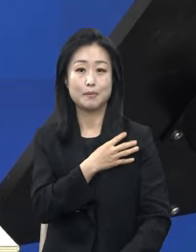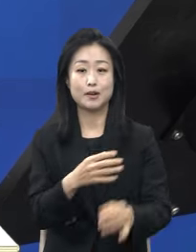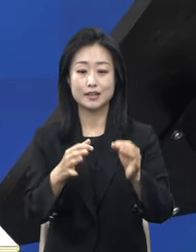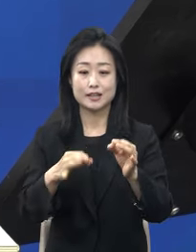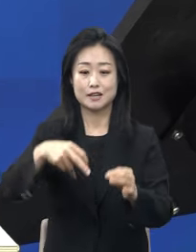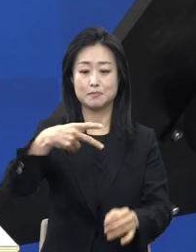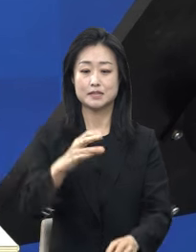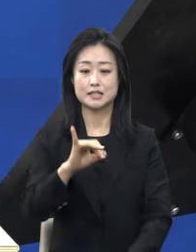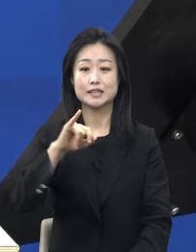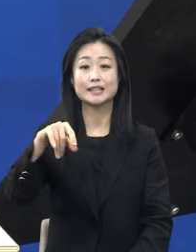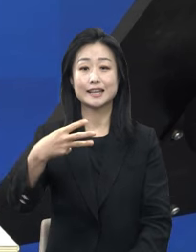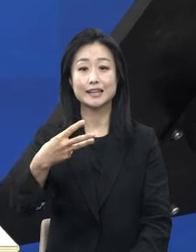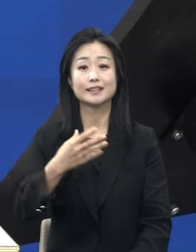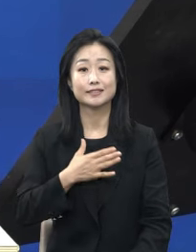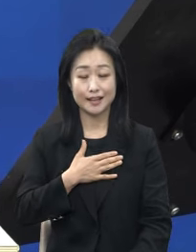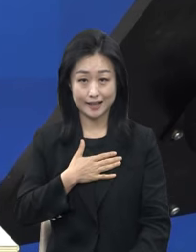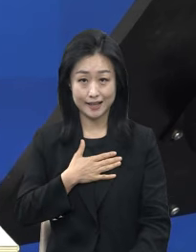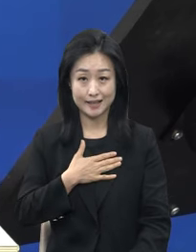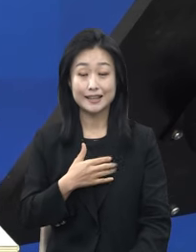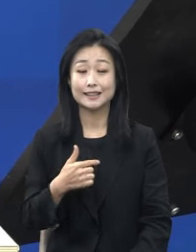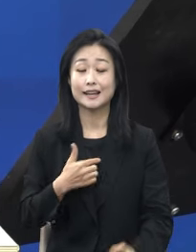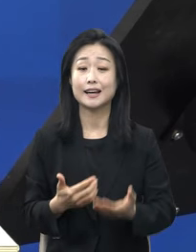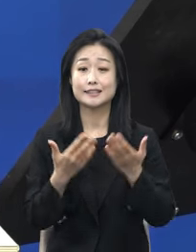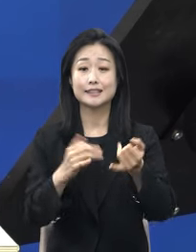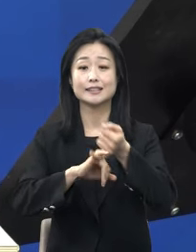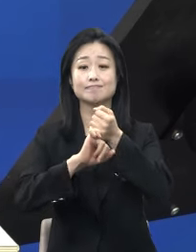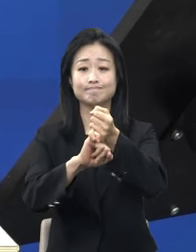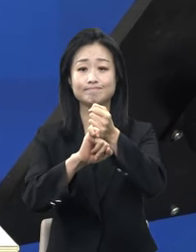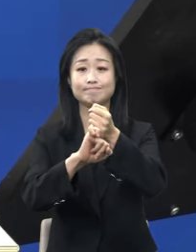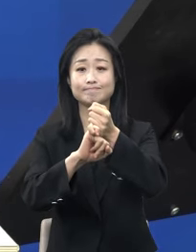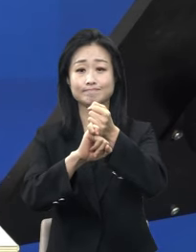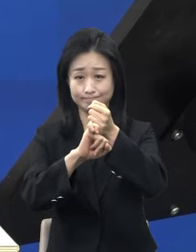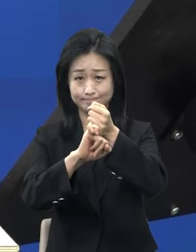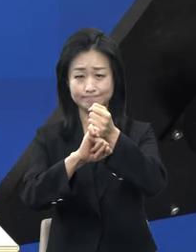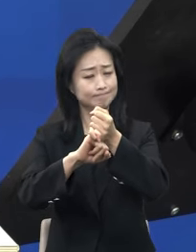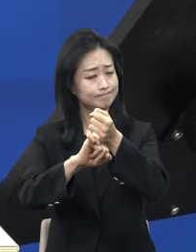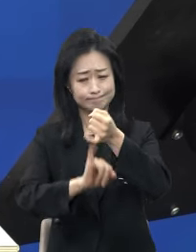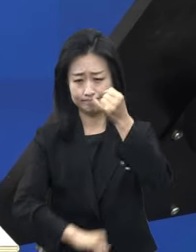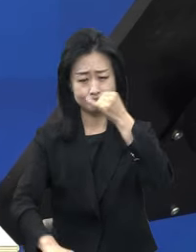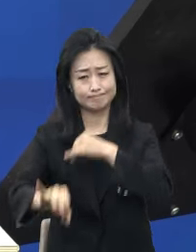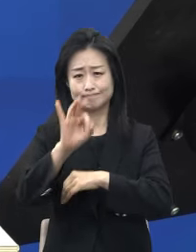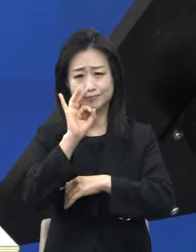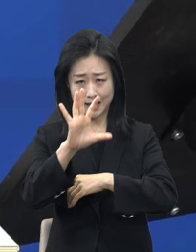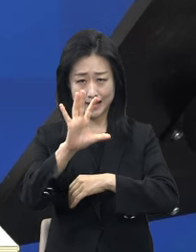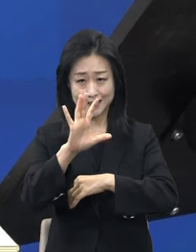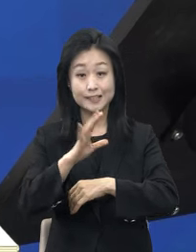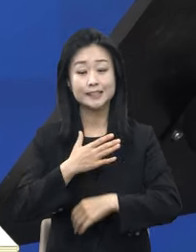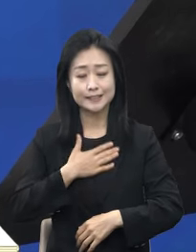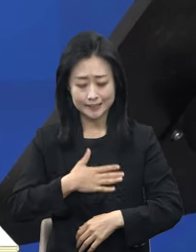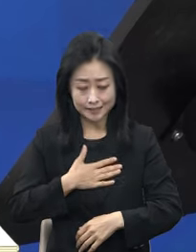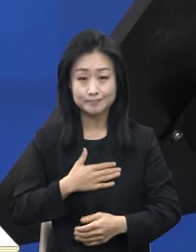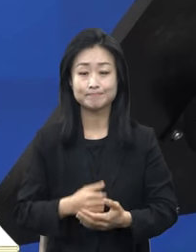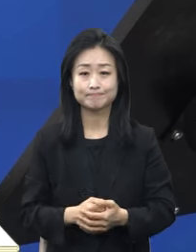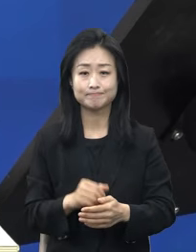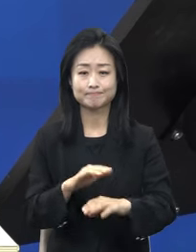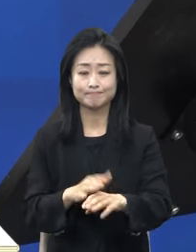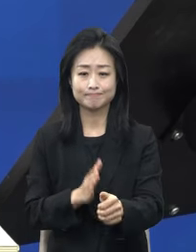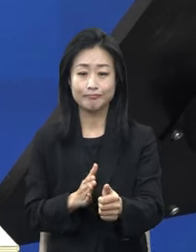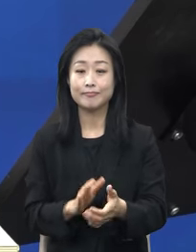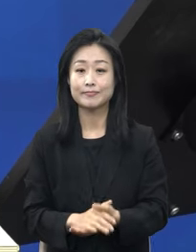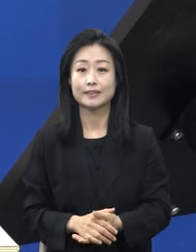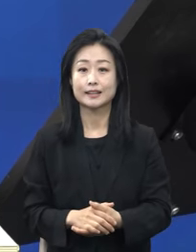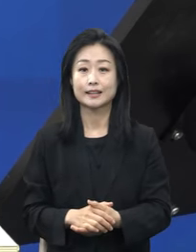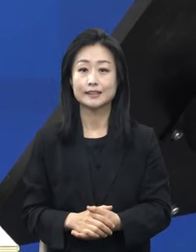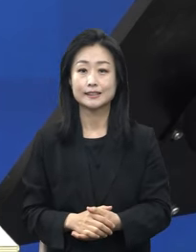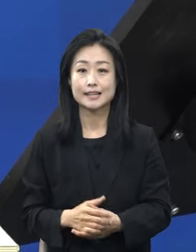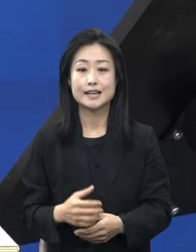김승일입니다. 지금부터 제가 드리는 약속은 어떠한 일이 있더라도 꼭 지키겠습니다. 첫 번째,